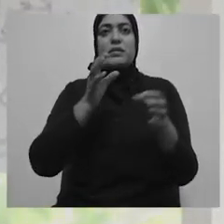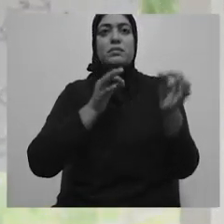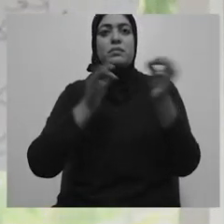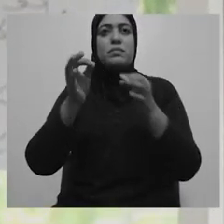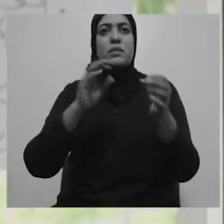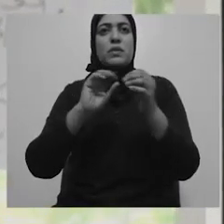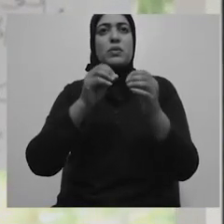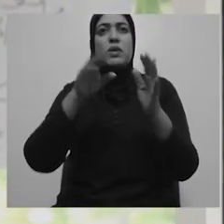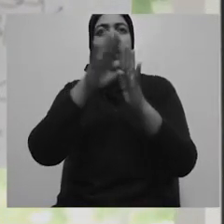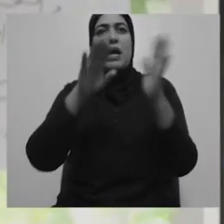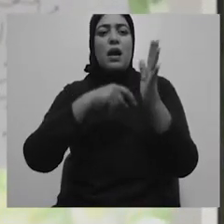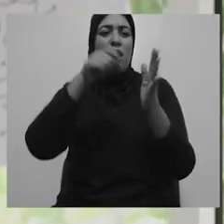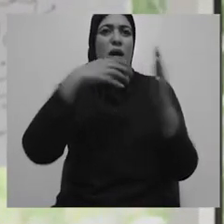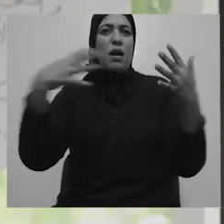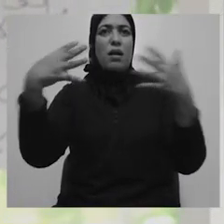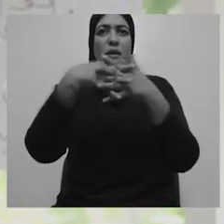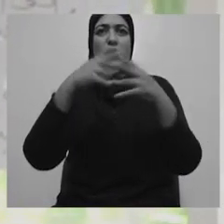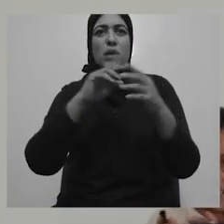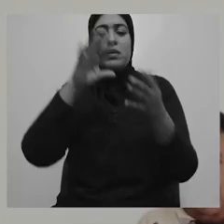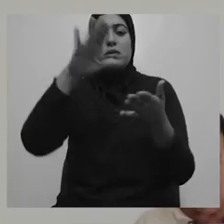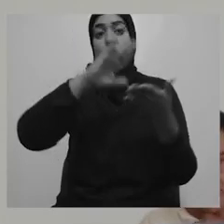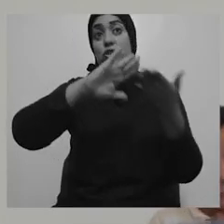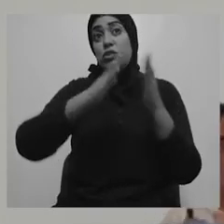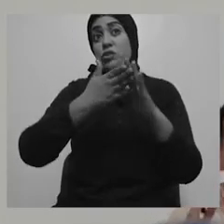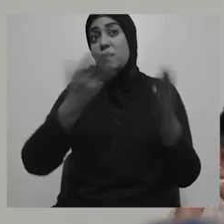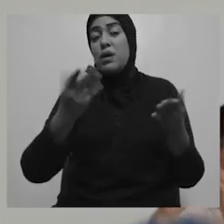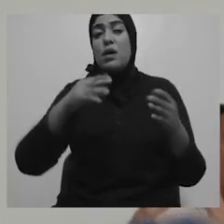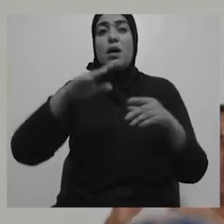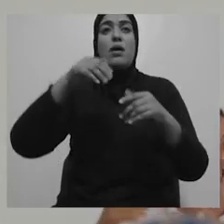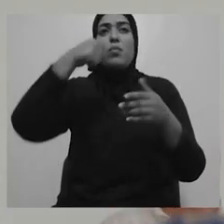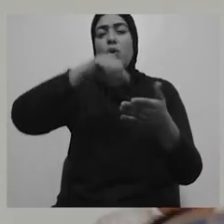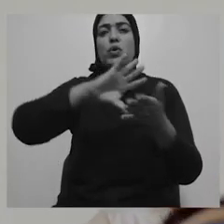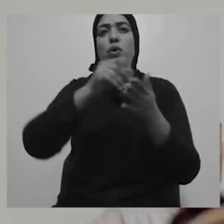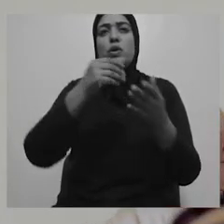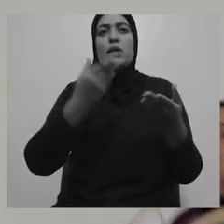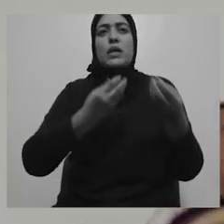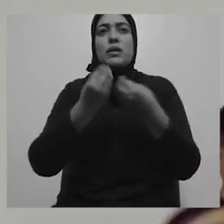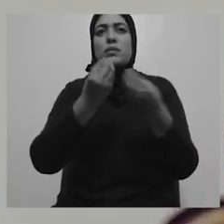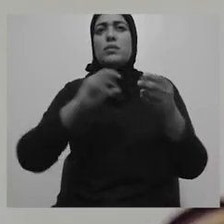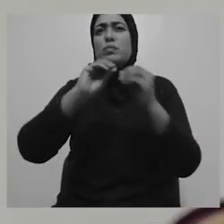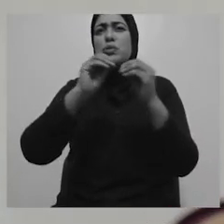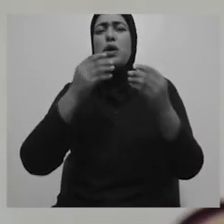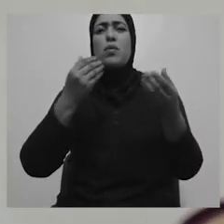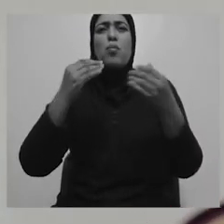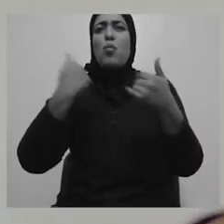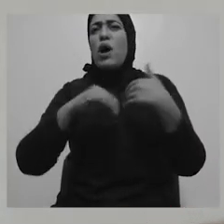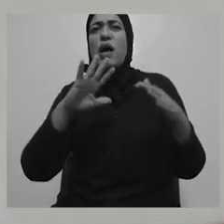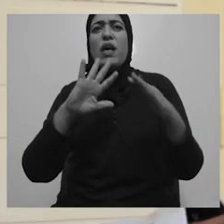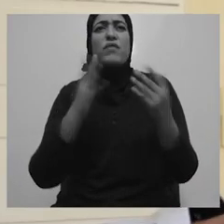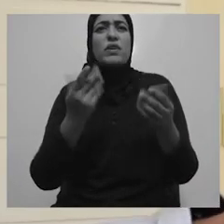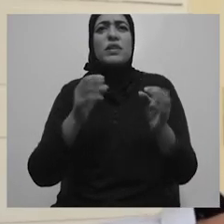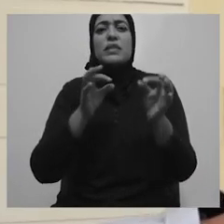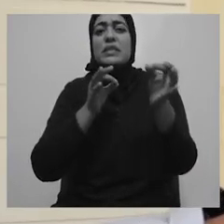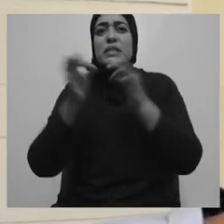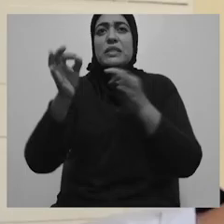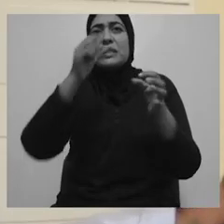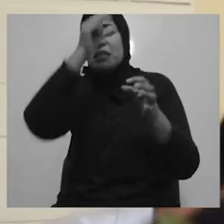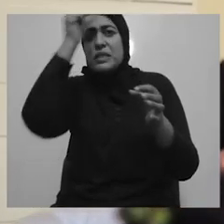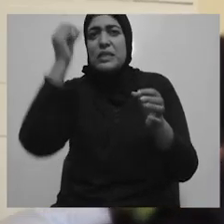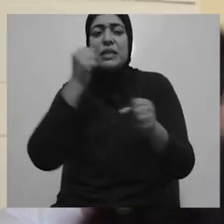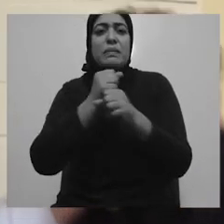président de l'association et c'est à ce moment là où il ya une vraie réflexion sur la stratégie de l'association